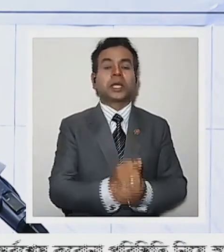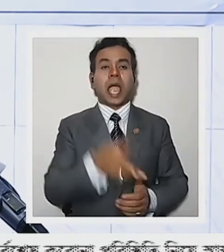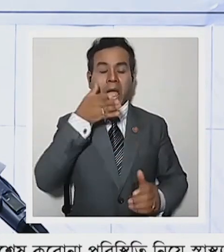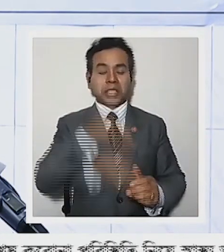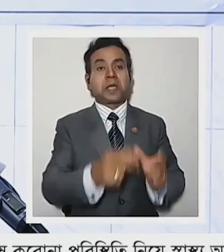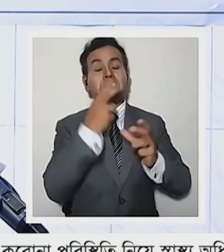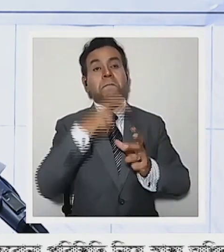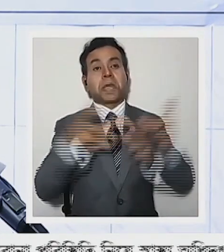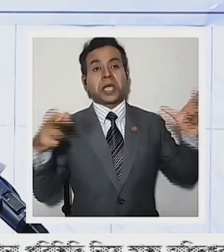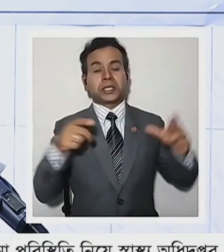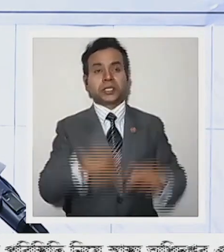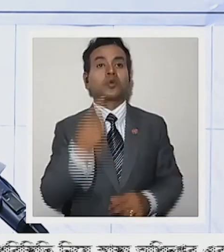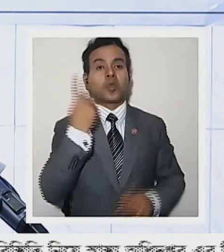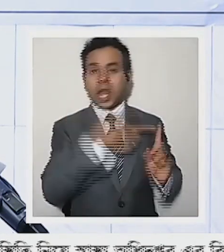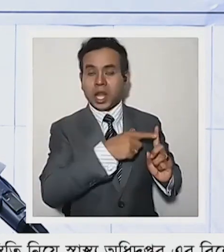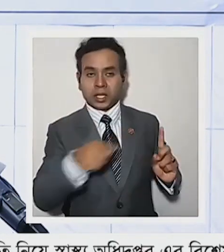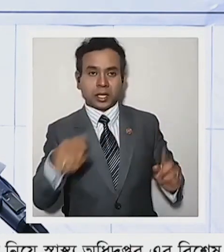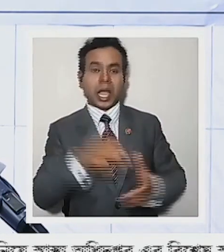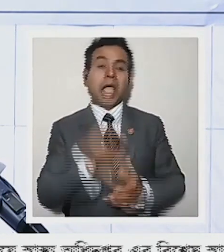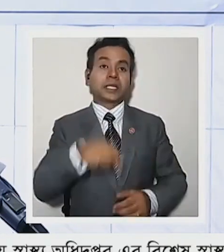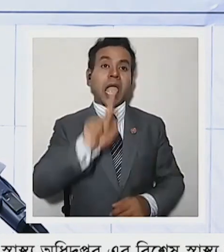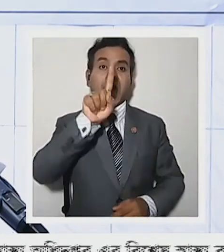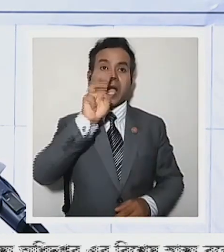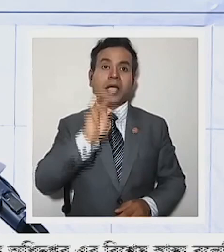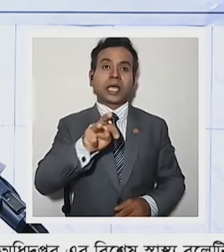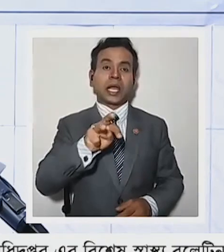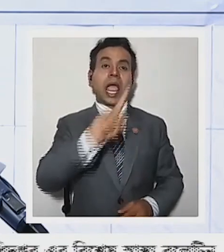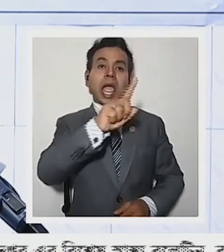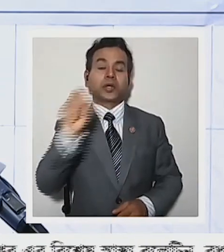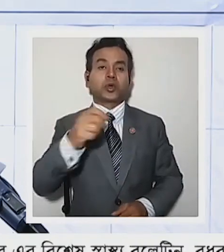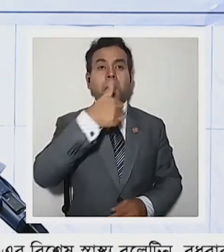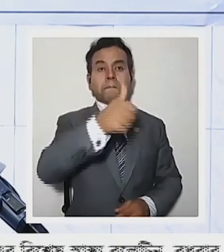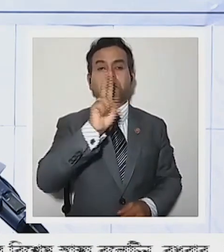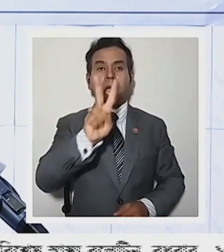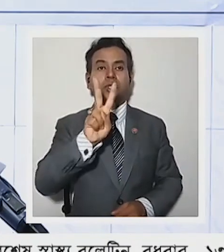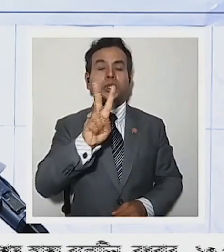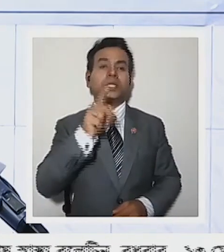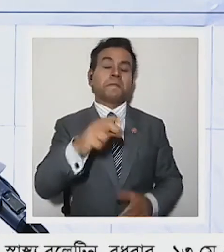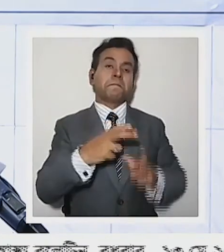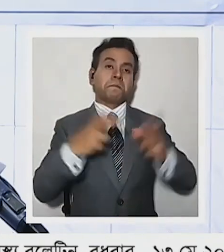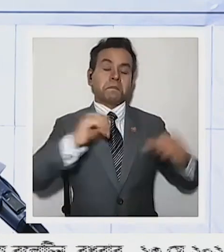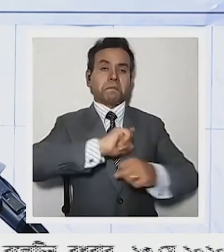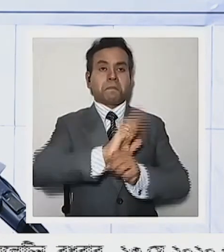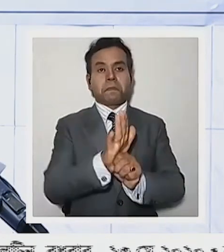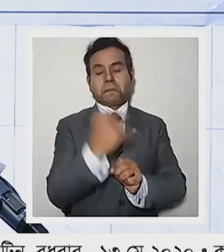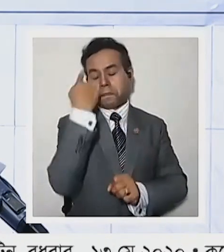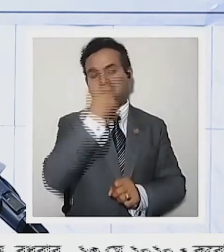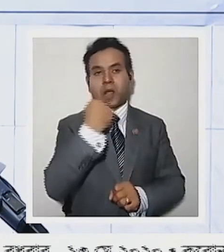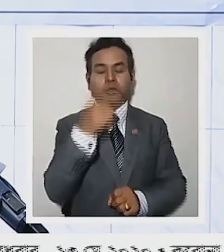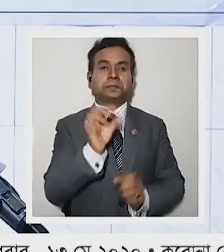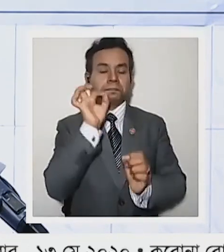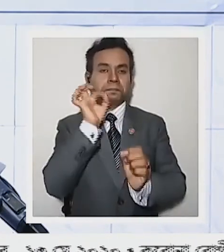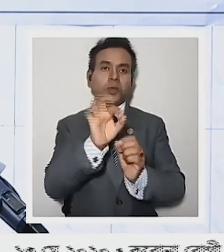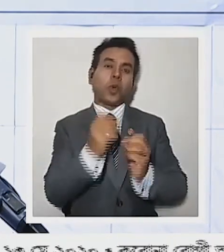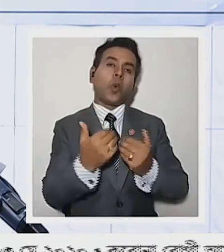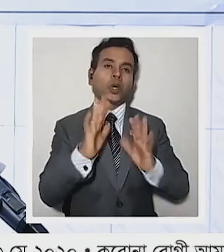মধ্যে আমরা শনাক্ত হয়েছে আজকে এযাবৎকালের মধ্যে সবচেয়ে বেশি, 24 ঘন্টায় সবচেয়ে বেশি